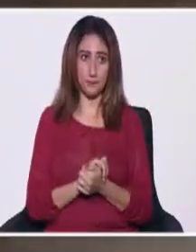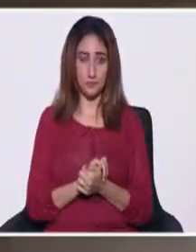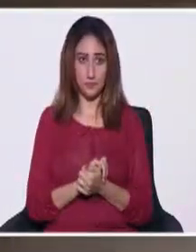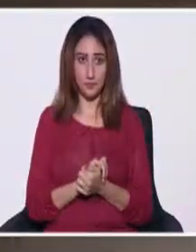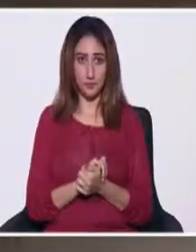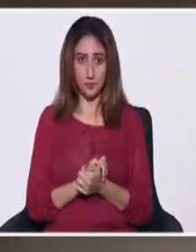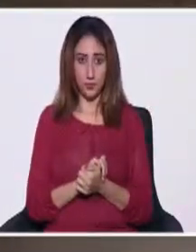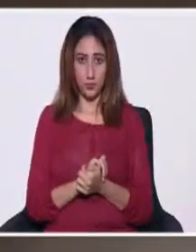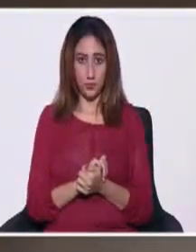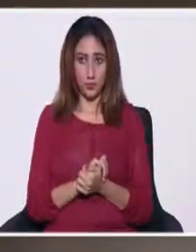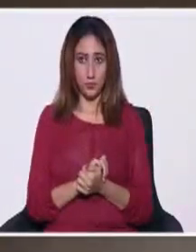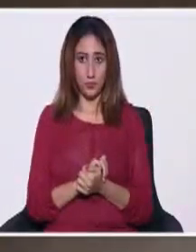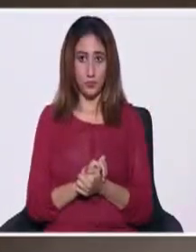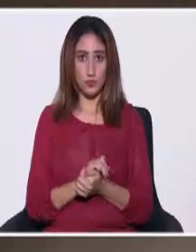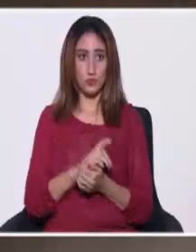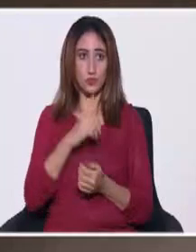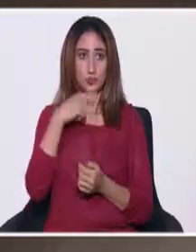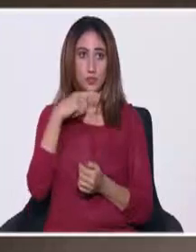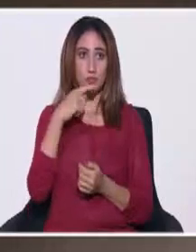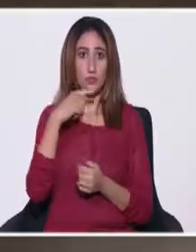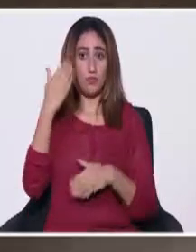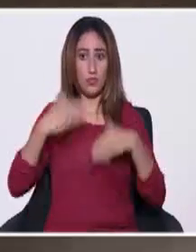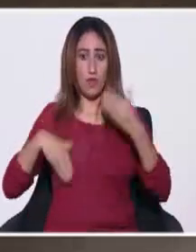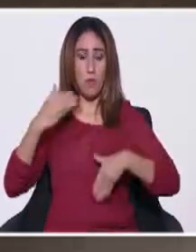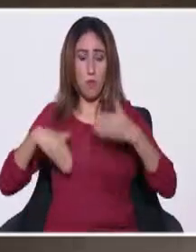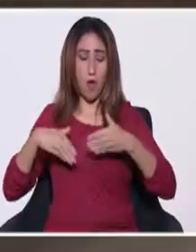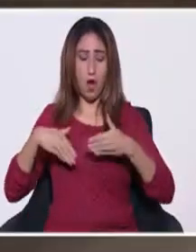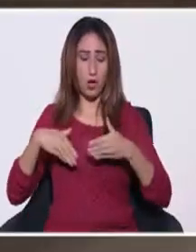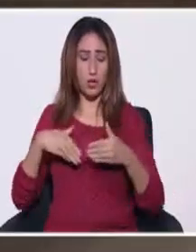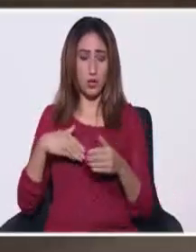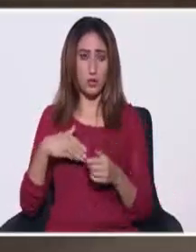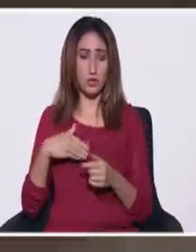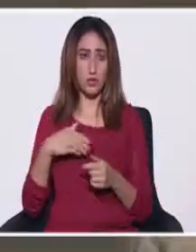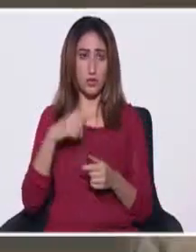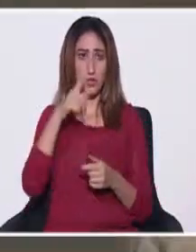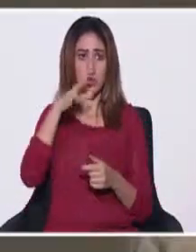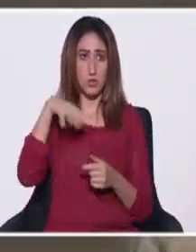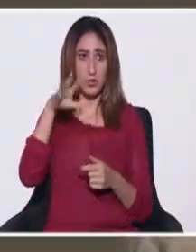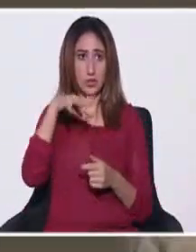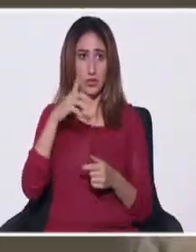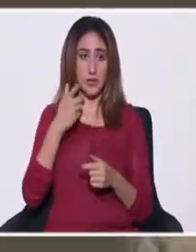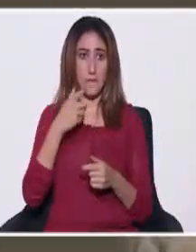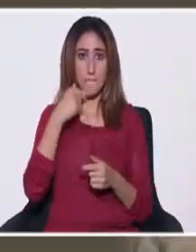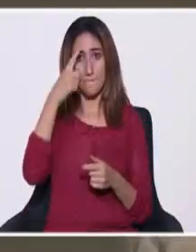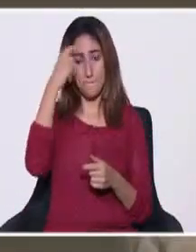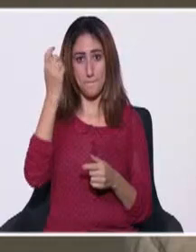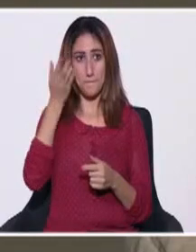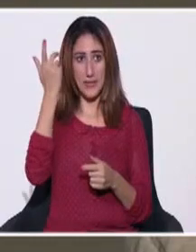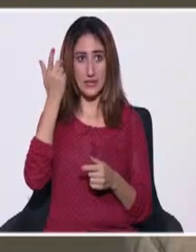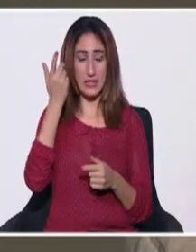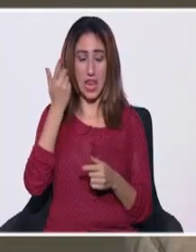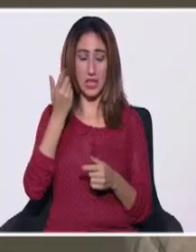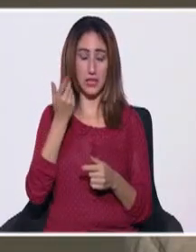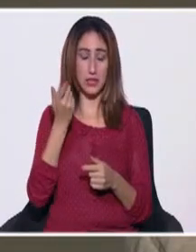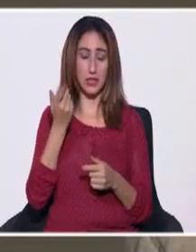جميع العباقرة من المعاقين كان لهم ده، يعني ستيفن هوكينج مثلا. ستيفن